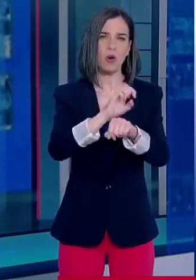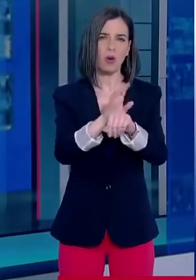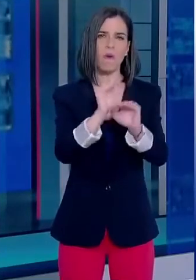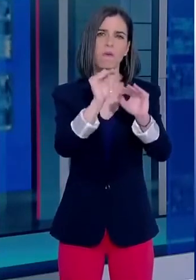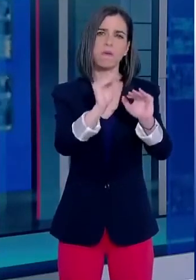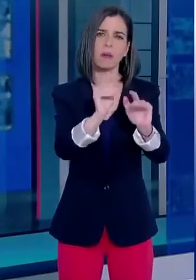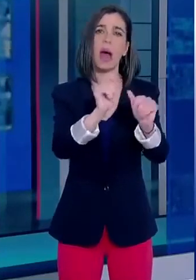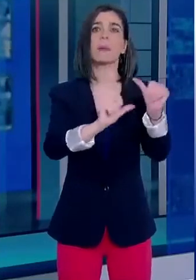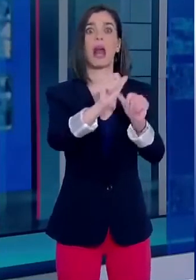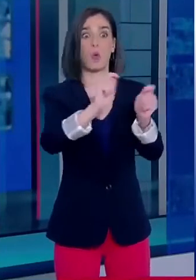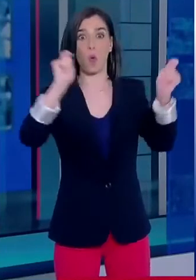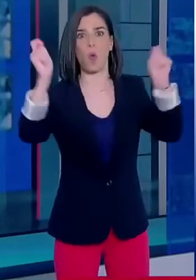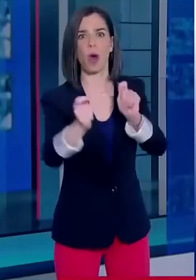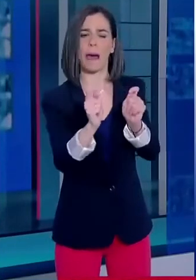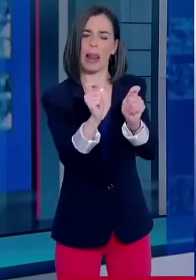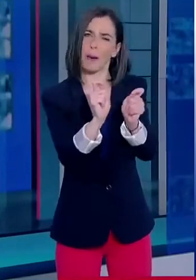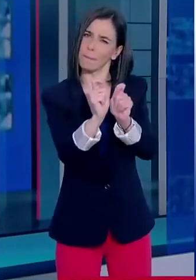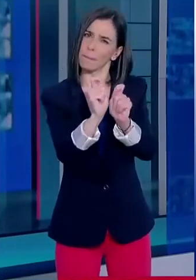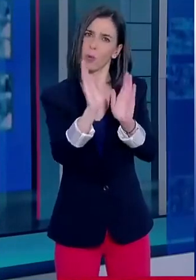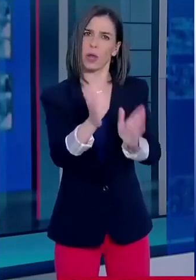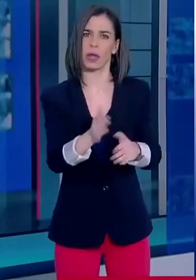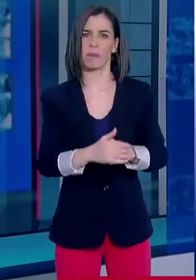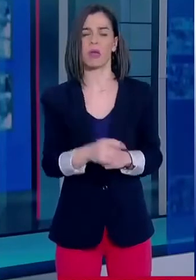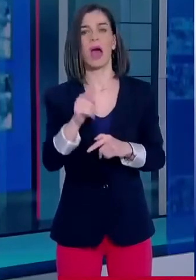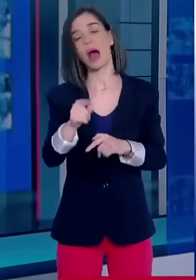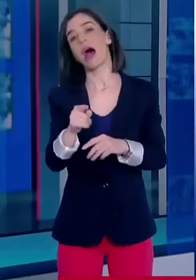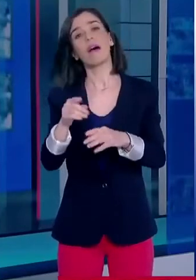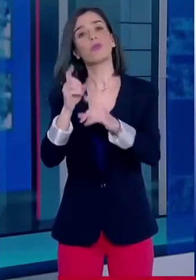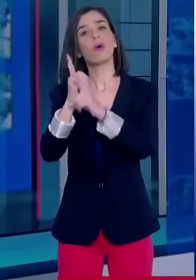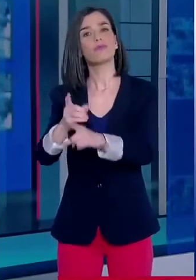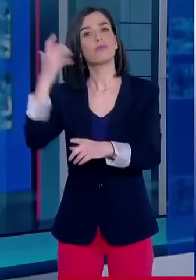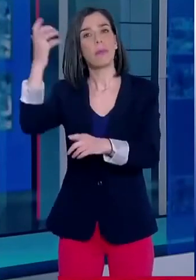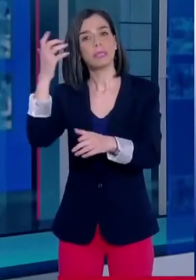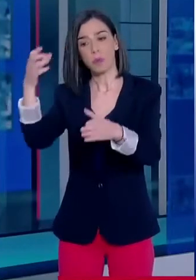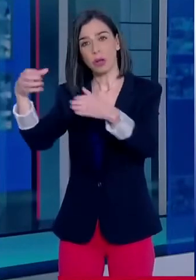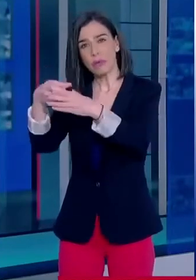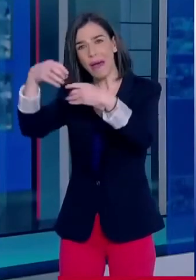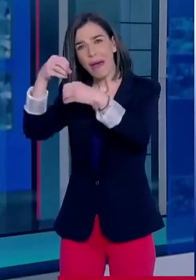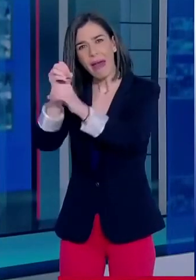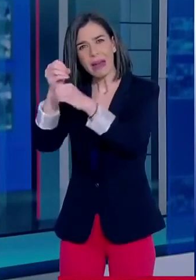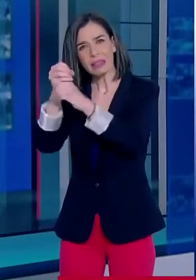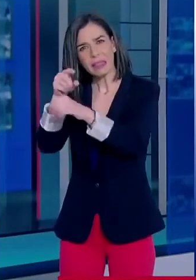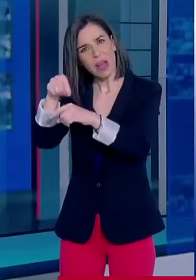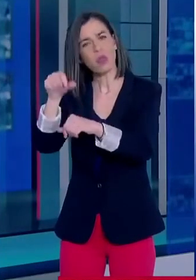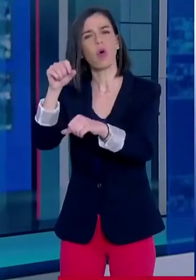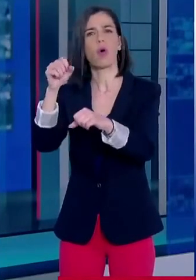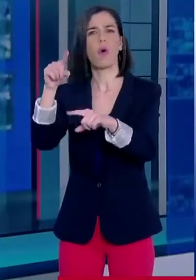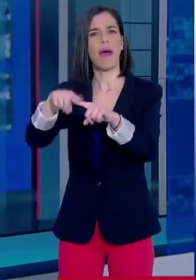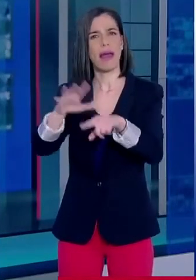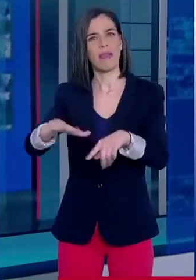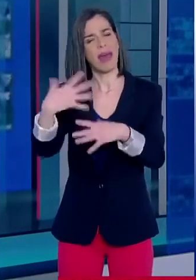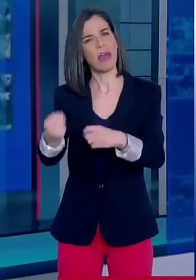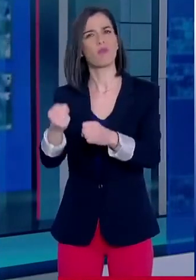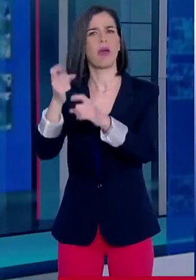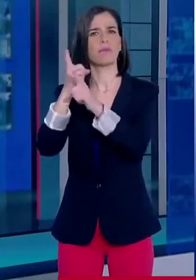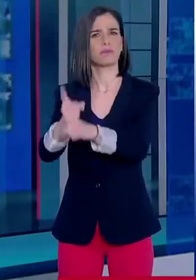Γι' αυτό είναι αναγκαία η συνεχής παρακολούθησή του από τους συναδέλφους μας εργαστηριακούς. Έχουμε και στην ομάδα μας στην Ελλάδα αντίστοιχες επιστημονικές